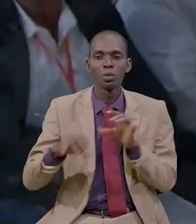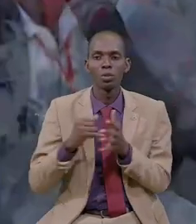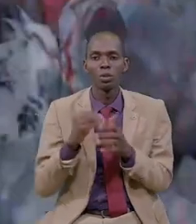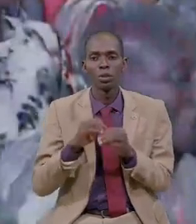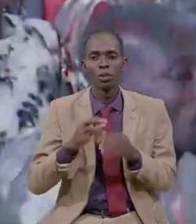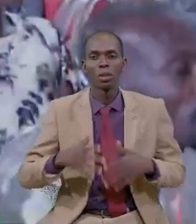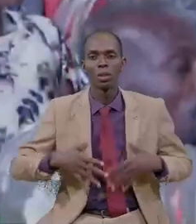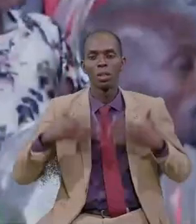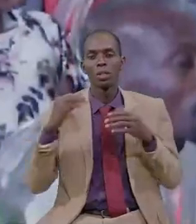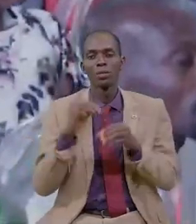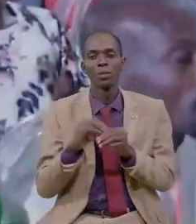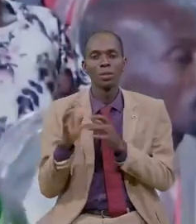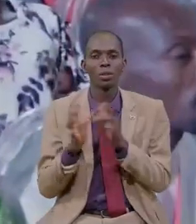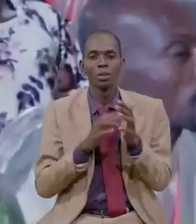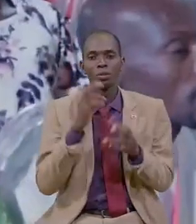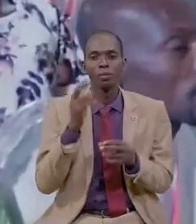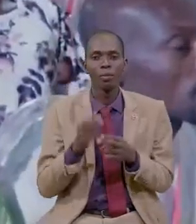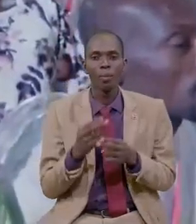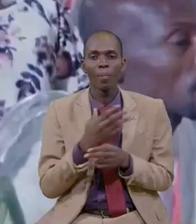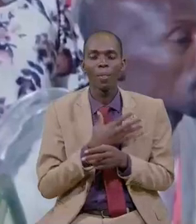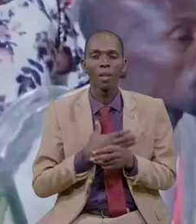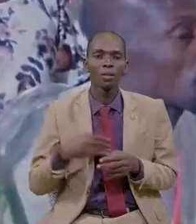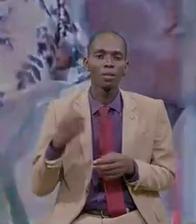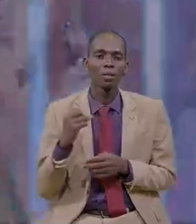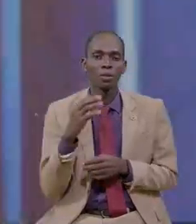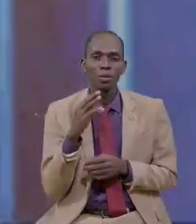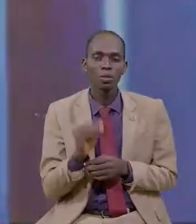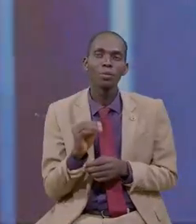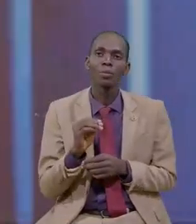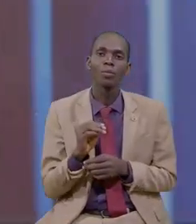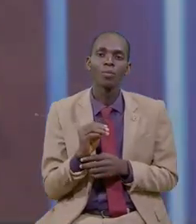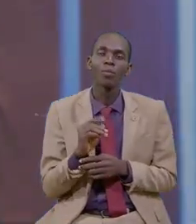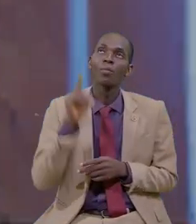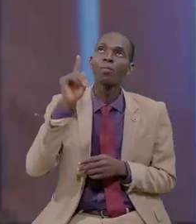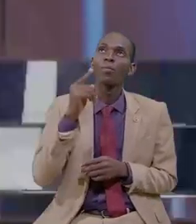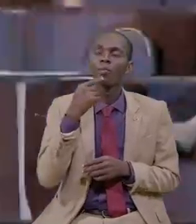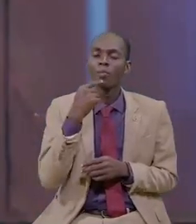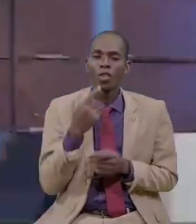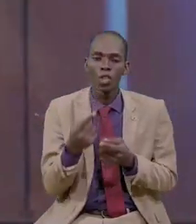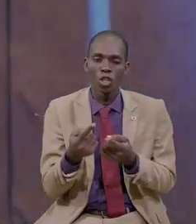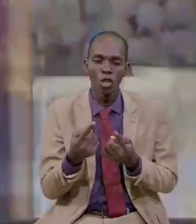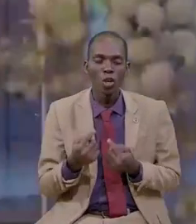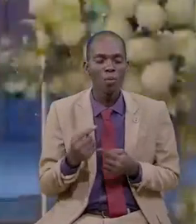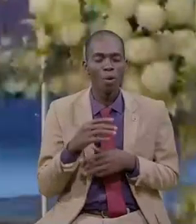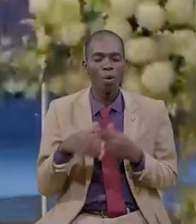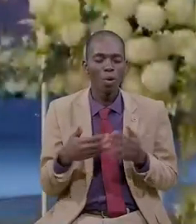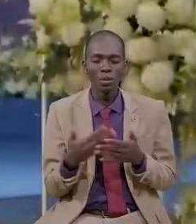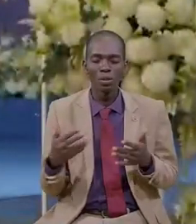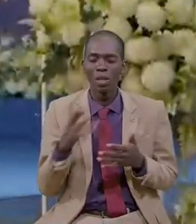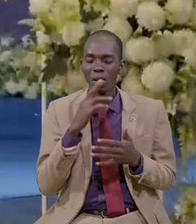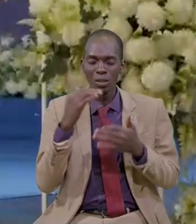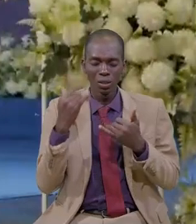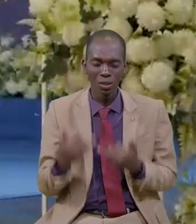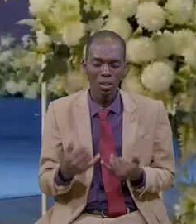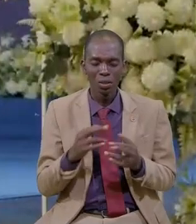nom de Jésus. Alors il dit, venez, tout est déjà prêt. L'affranchissement du péché est